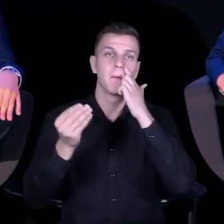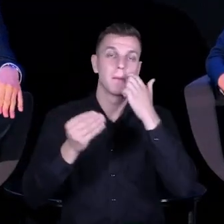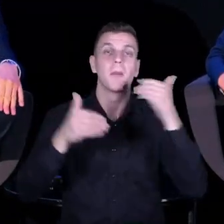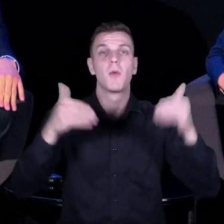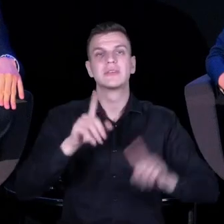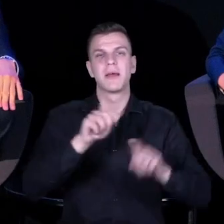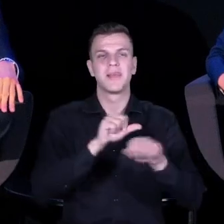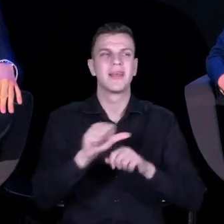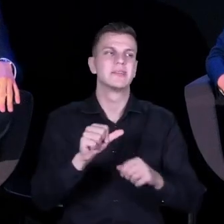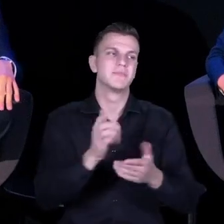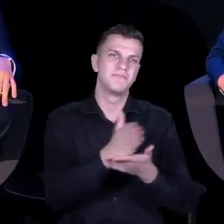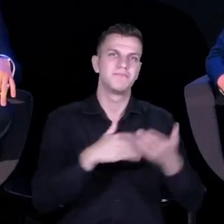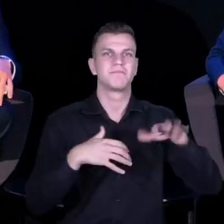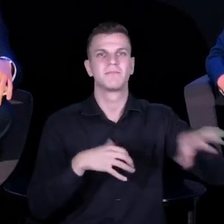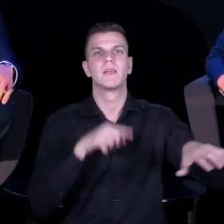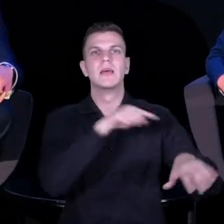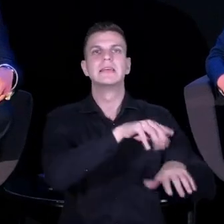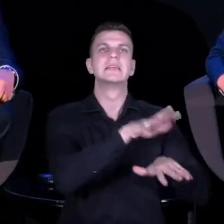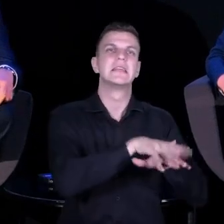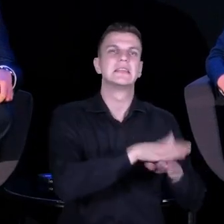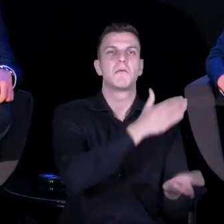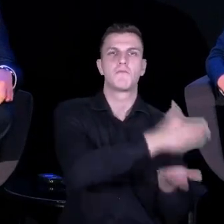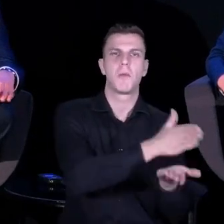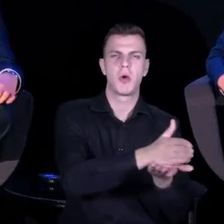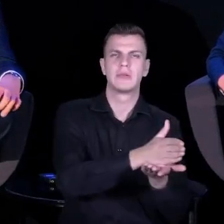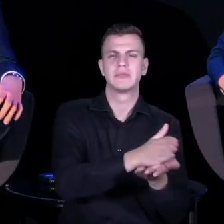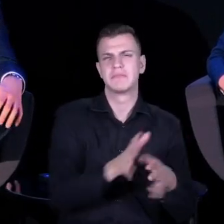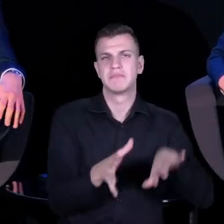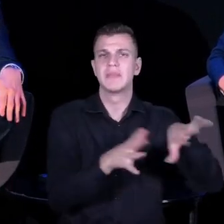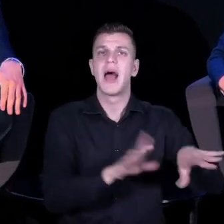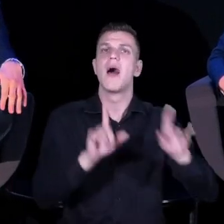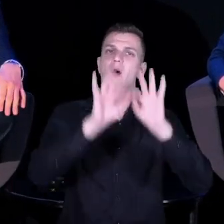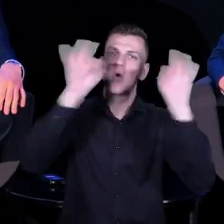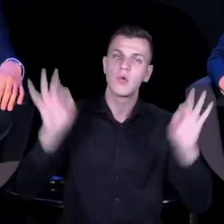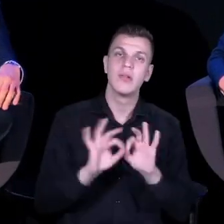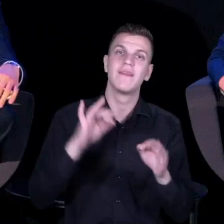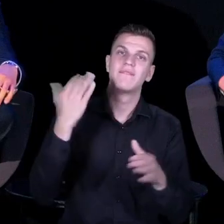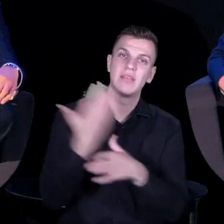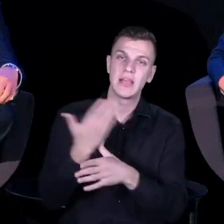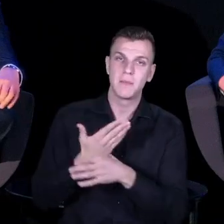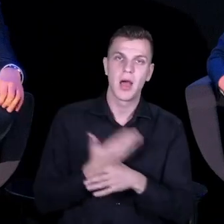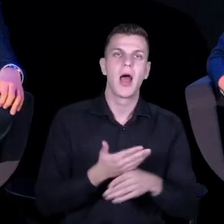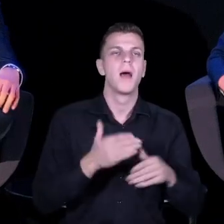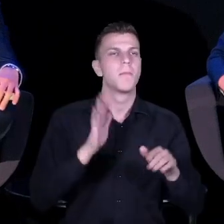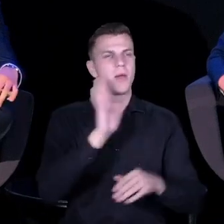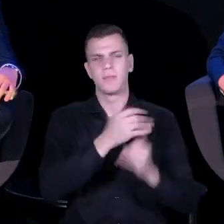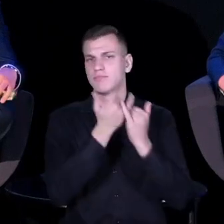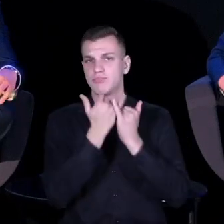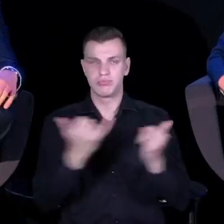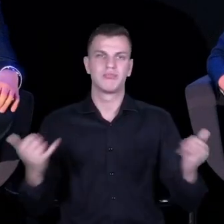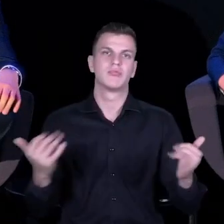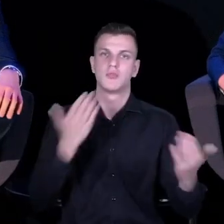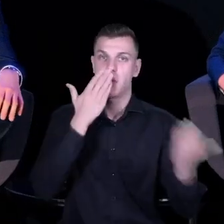schemat pomocy, ale co do zasady firmy mogą korzystać z naprawdę wielu instrumentów